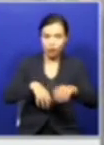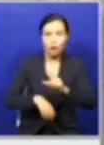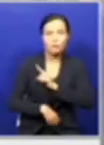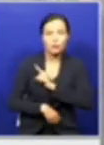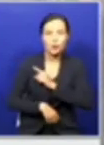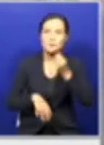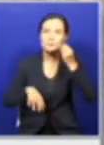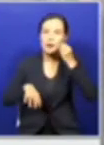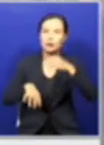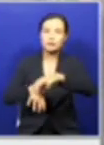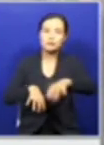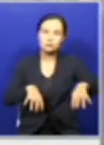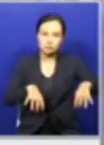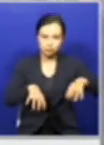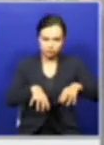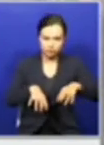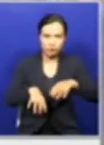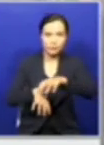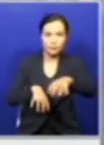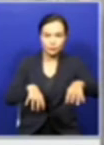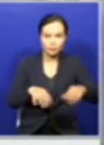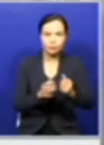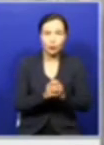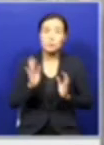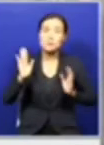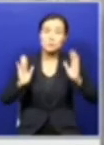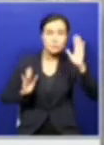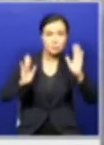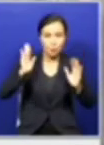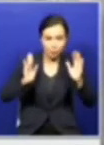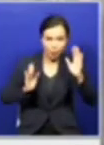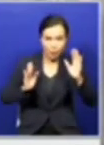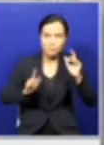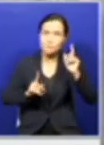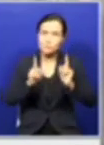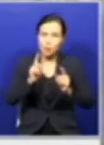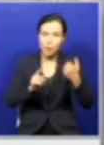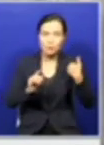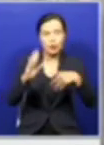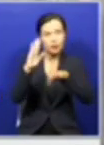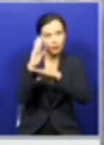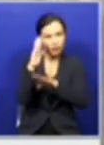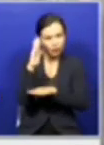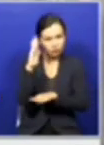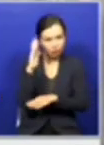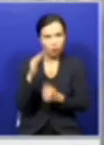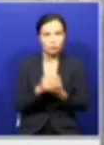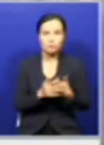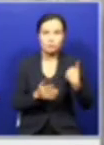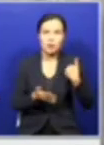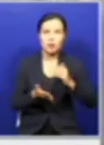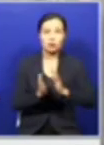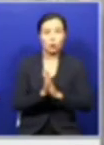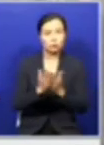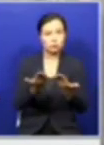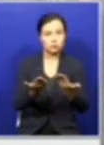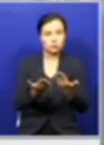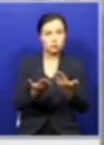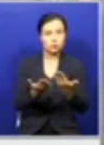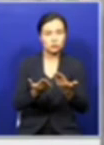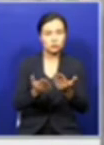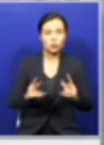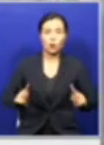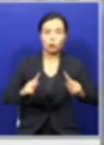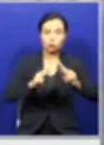านให้หมู่บ้านทำประชาคมมีขั้นมีตอนมีคัมภีร์ที่กระทรวงมหาดไทย